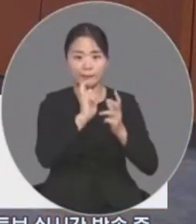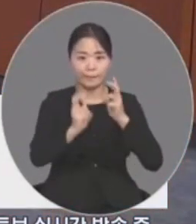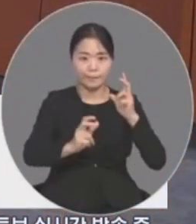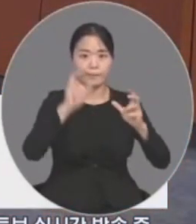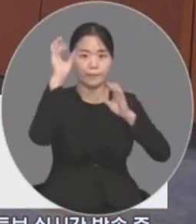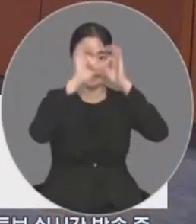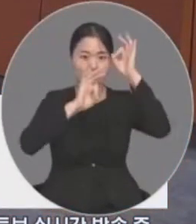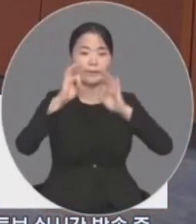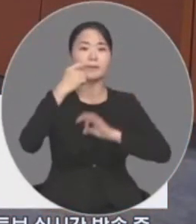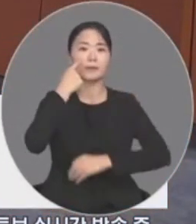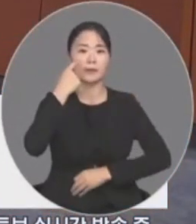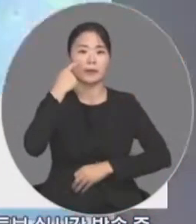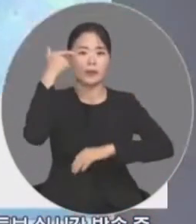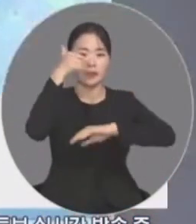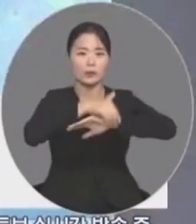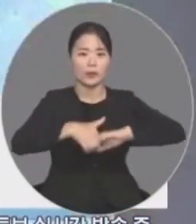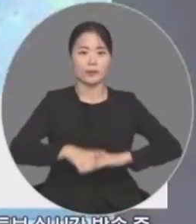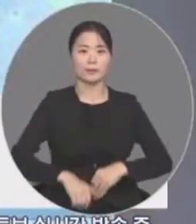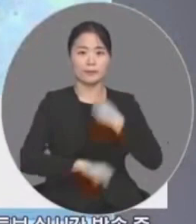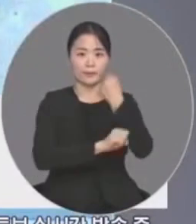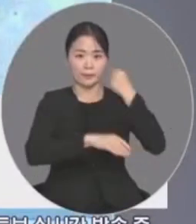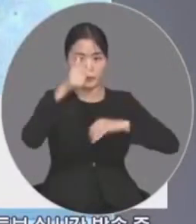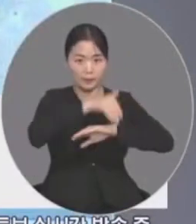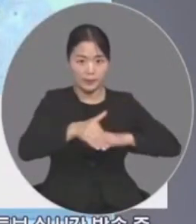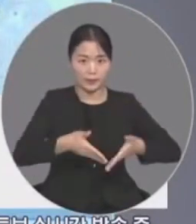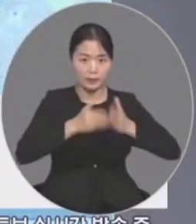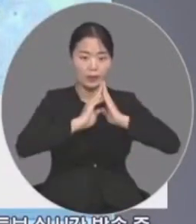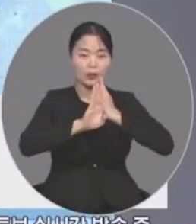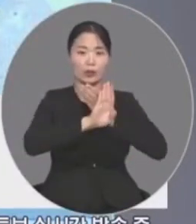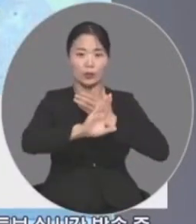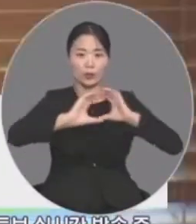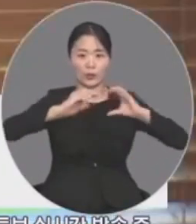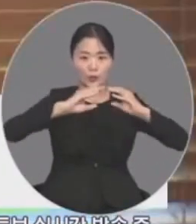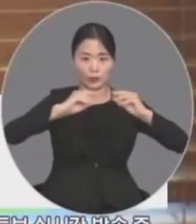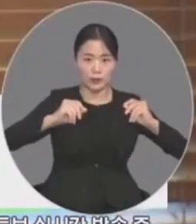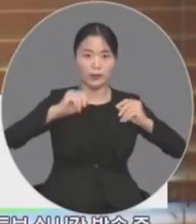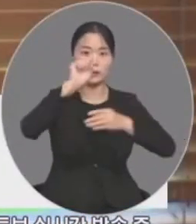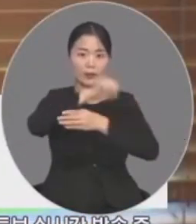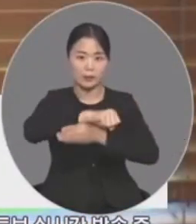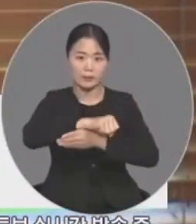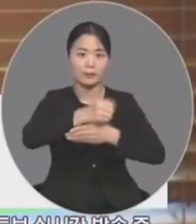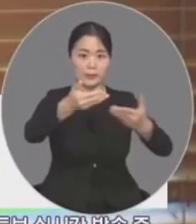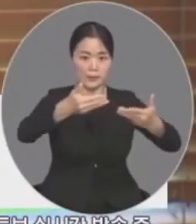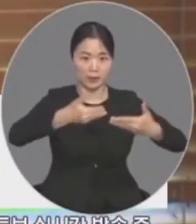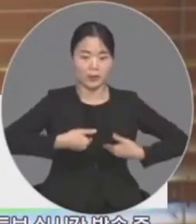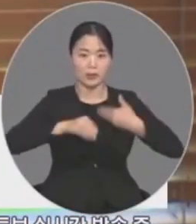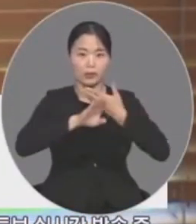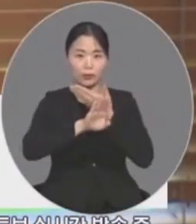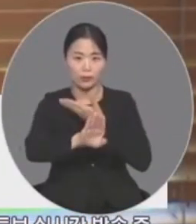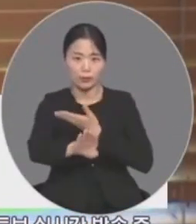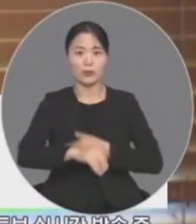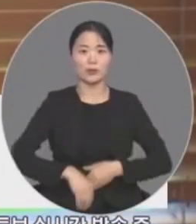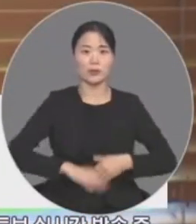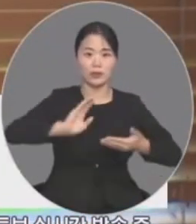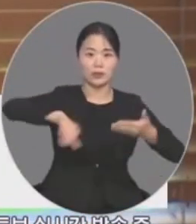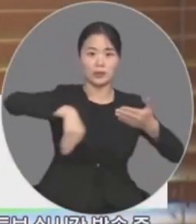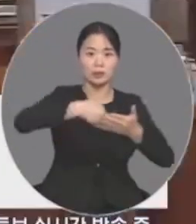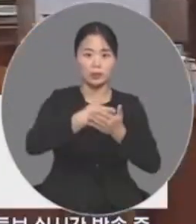나섭니다. 기본 계획이 수립되면 국토부 승인을 거쳐 2028년까지